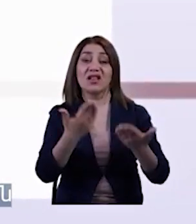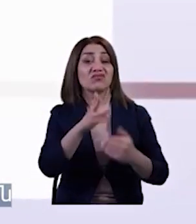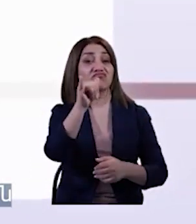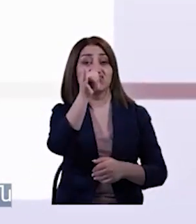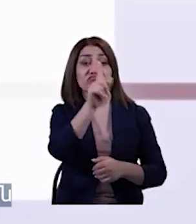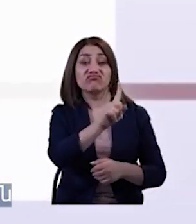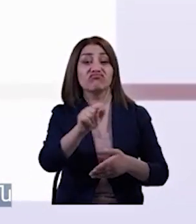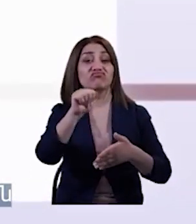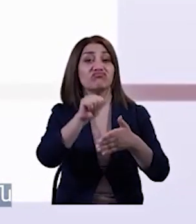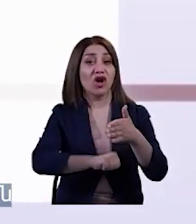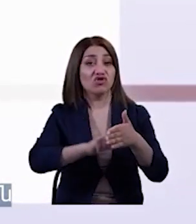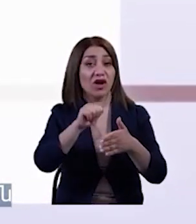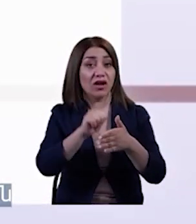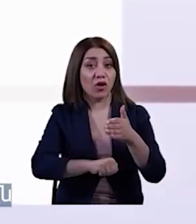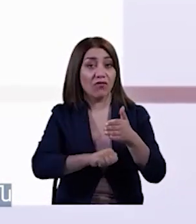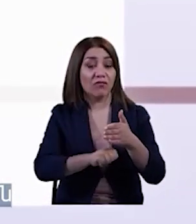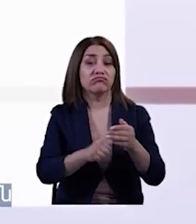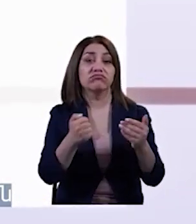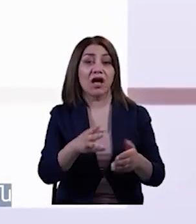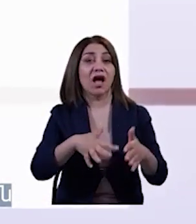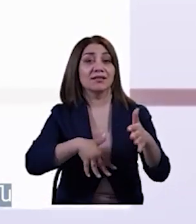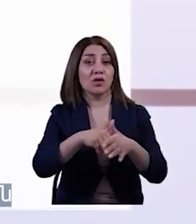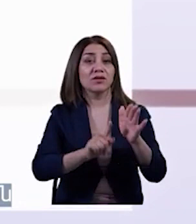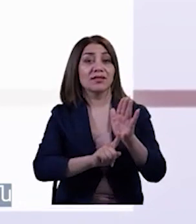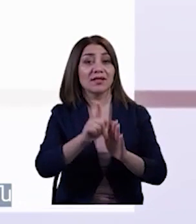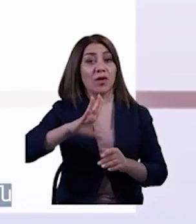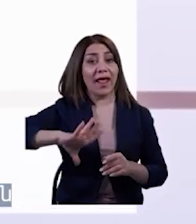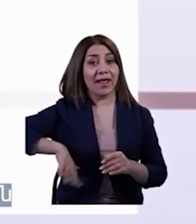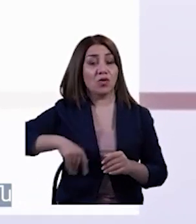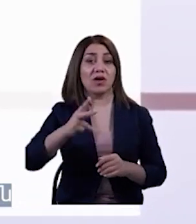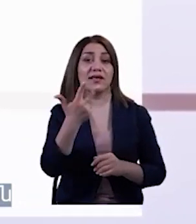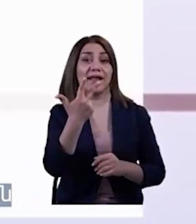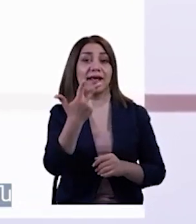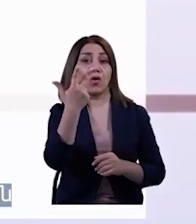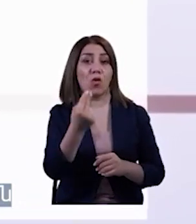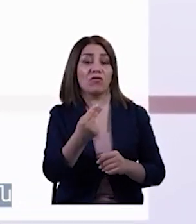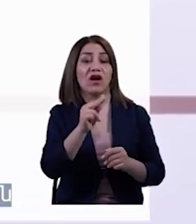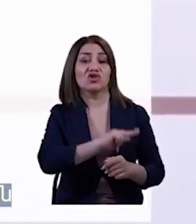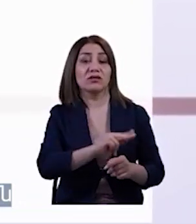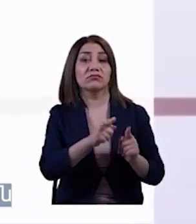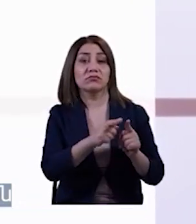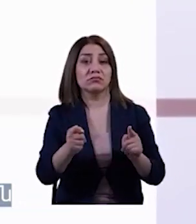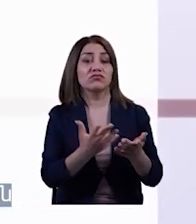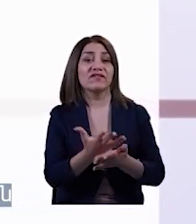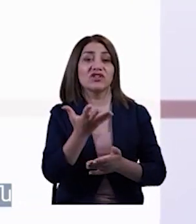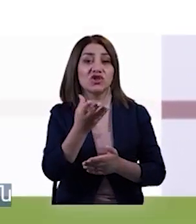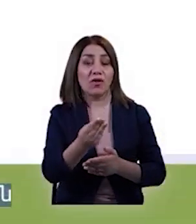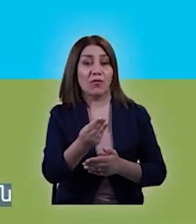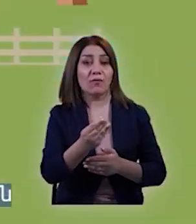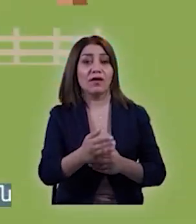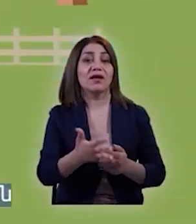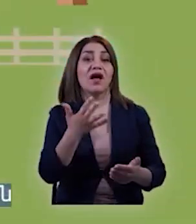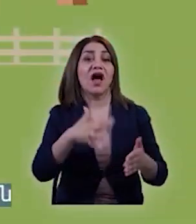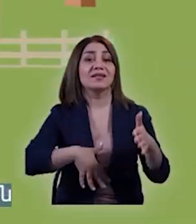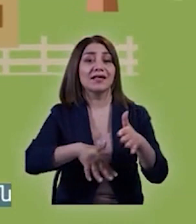առաջ։ Եթե դա հնարավոր չէ գործատուից անկախ պատճառներով, ապա արձակուրդը սկսելուց հետո 3 աշխատանքային օրվա ընթացքում։